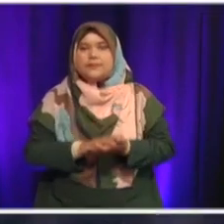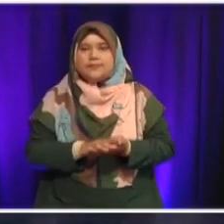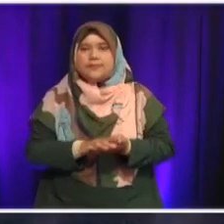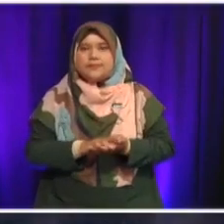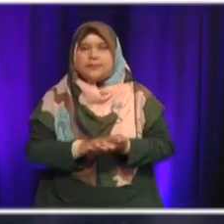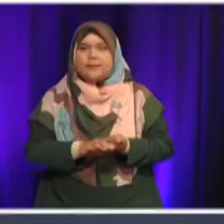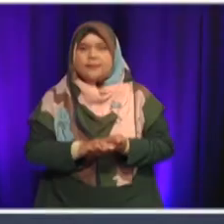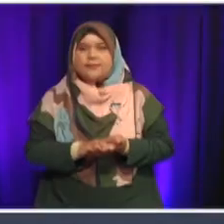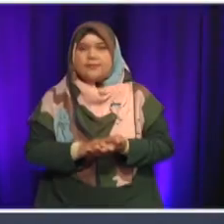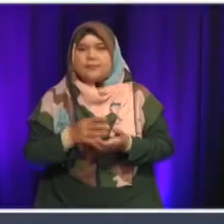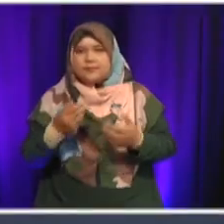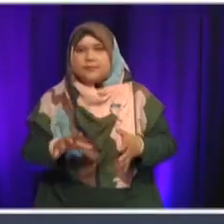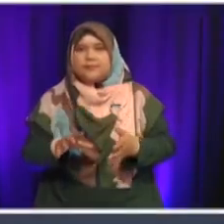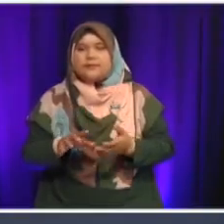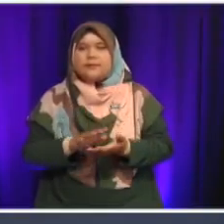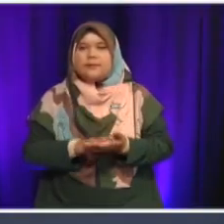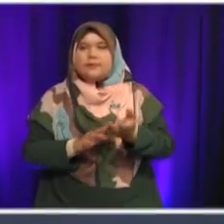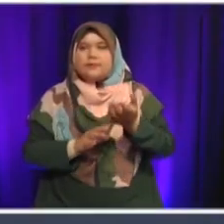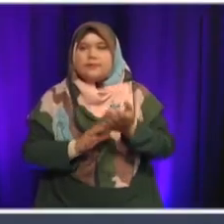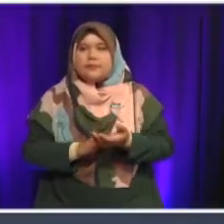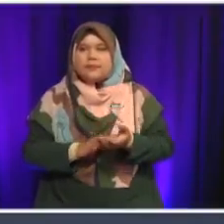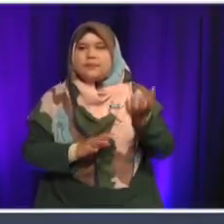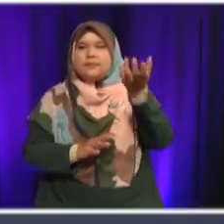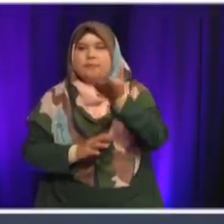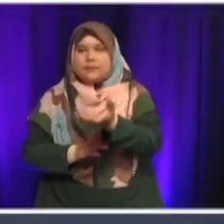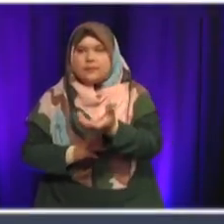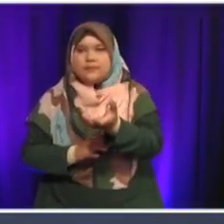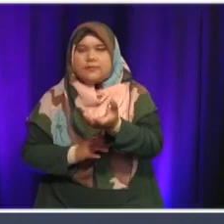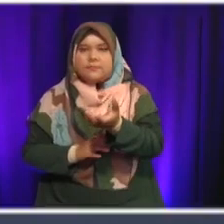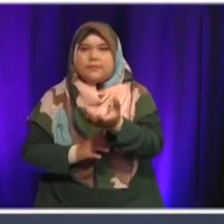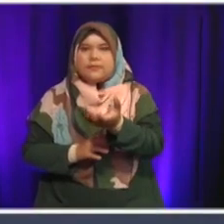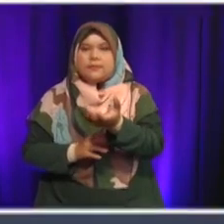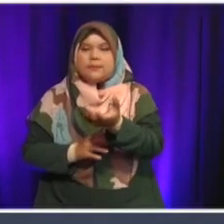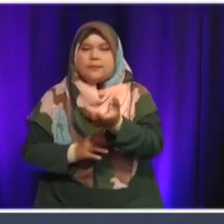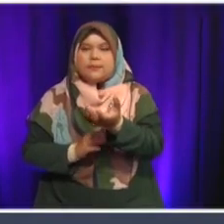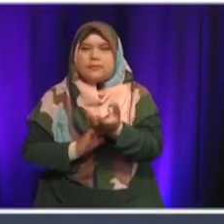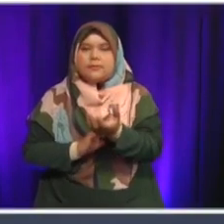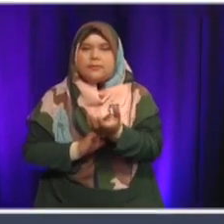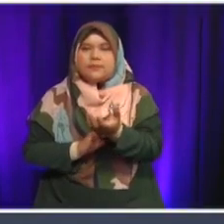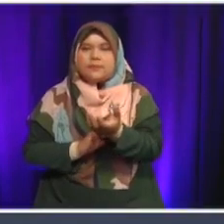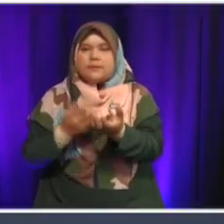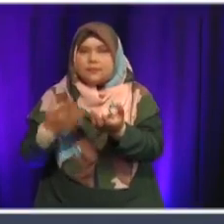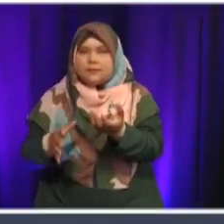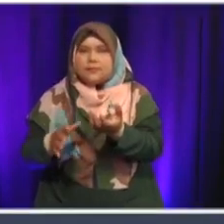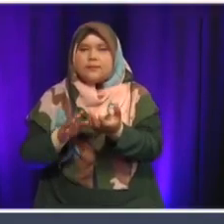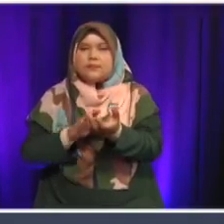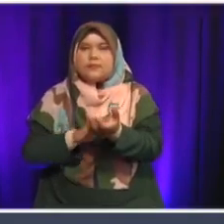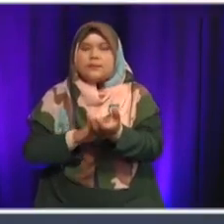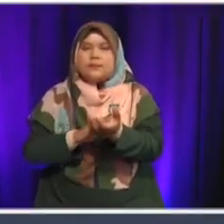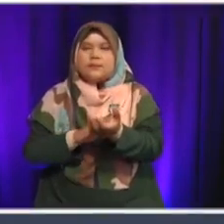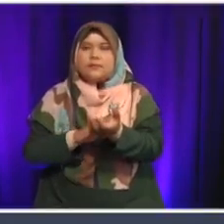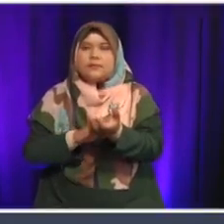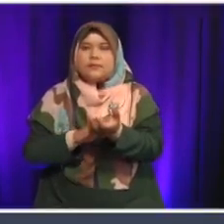Oke dah on Lepas itu kita Letakkan bangku dulu betul oke tak ke rumahku lepas